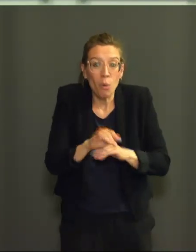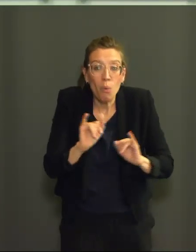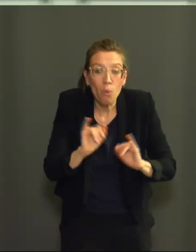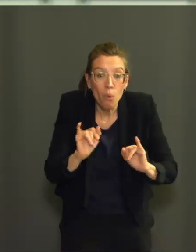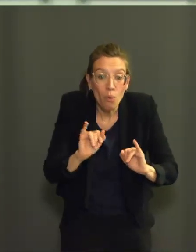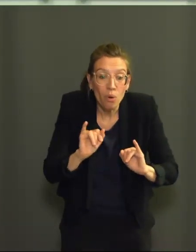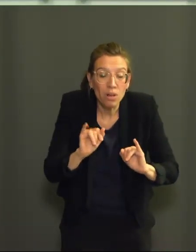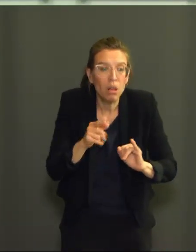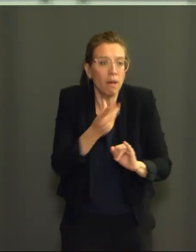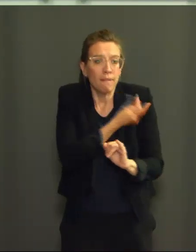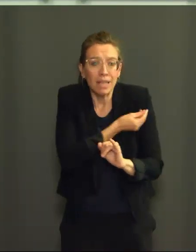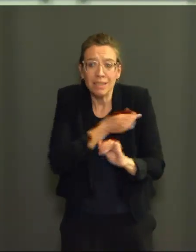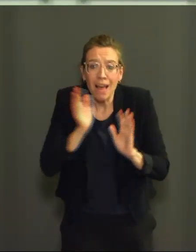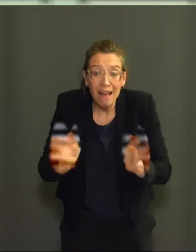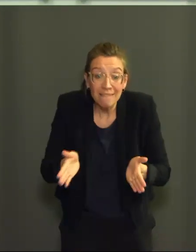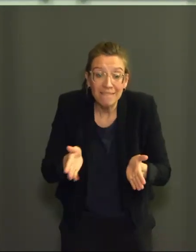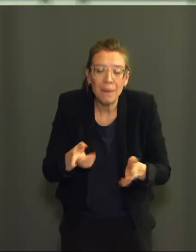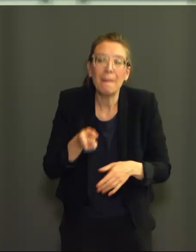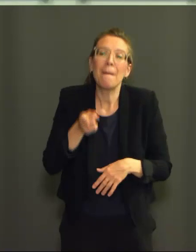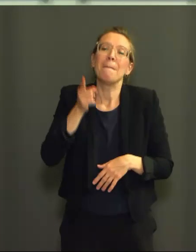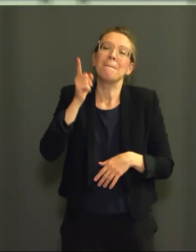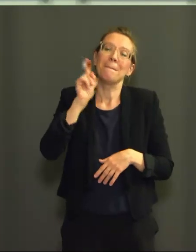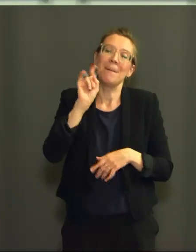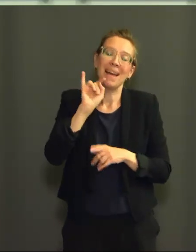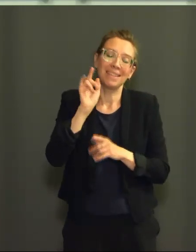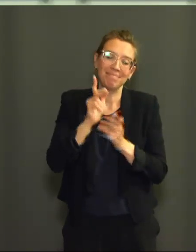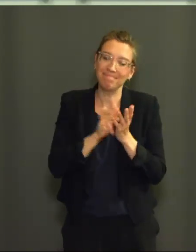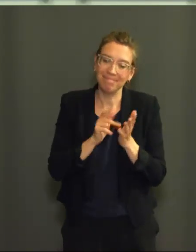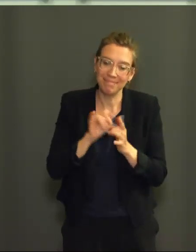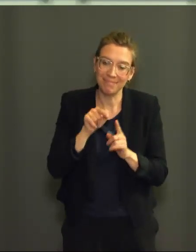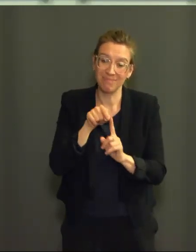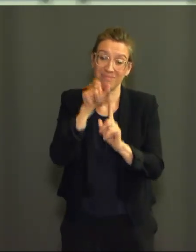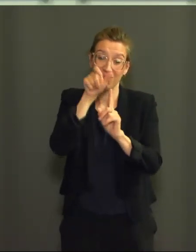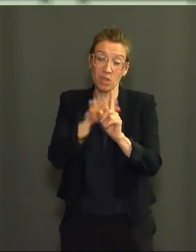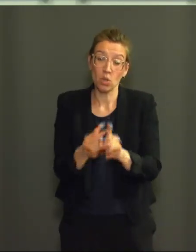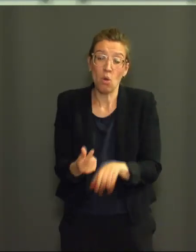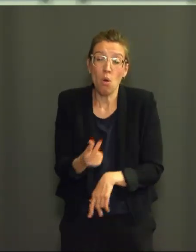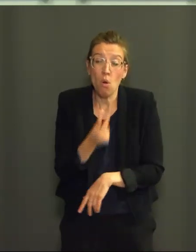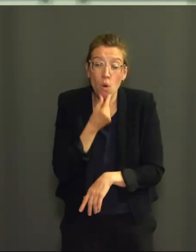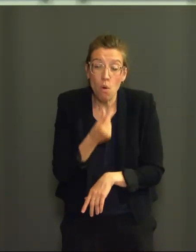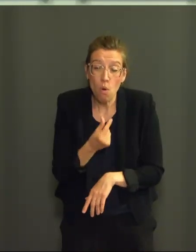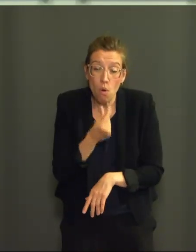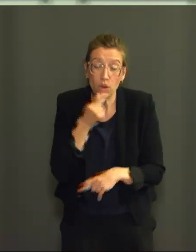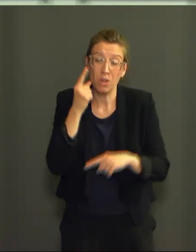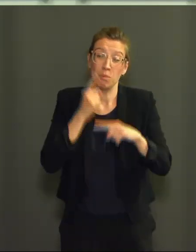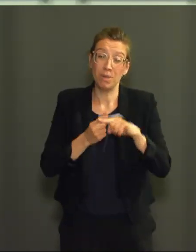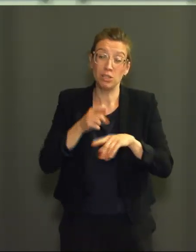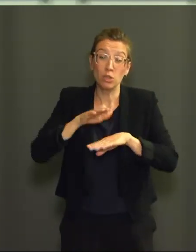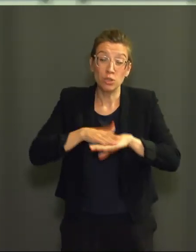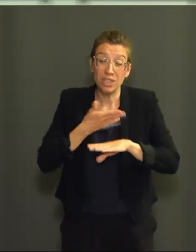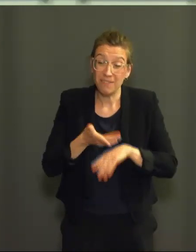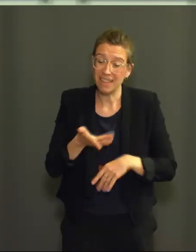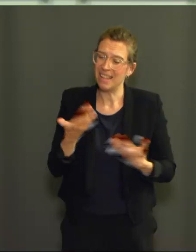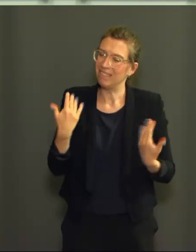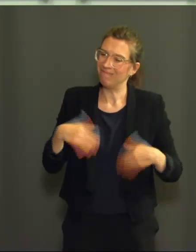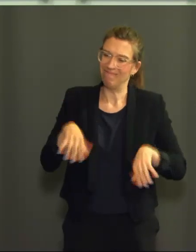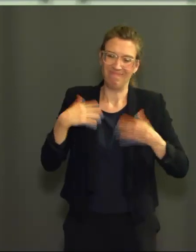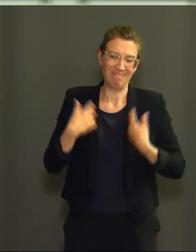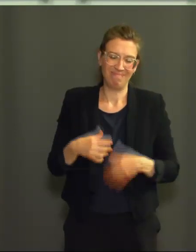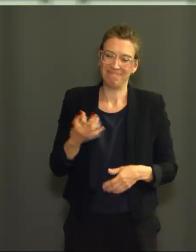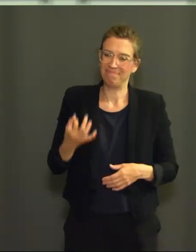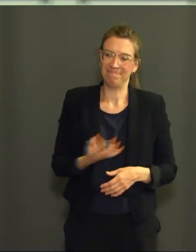hele zwakke gezondheid. Deze uitbraken, waaronder de uitbraak in Nijvel, illustreren evenwel dat we